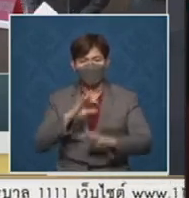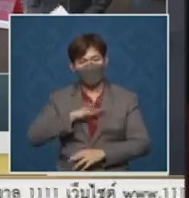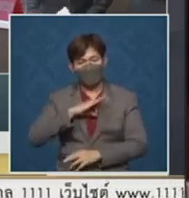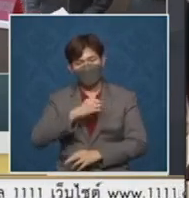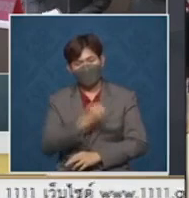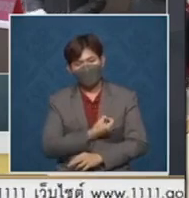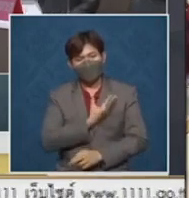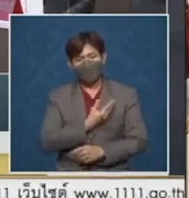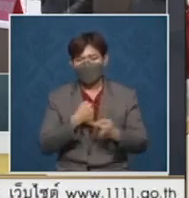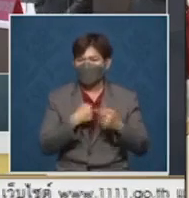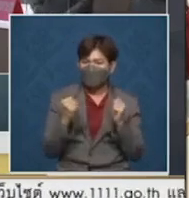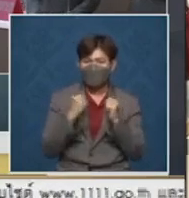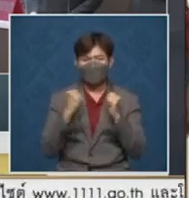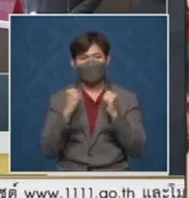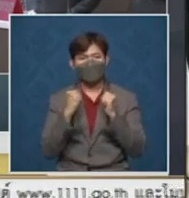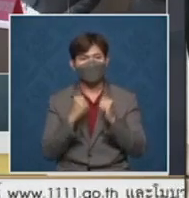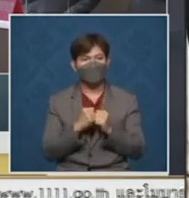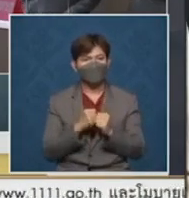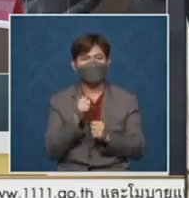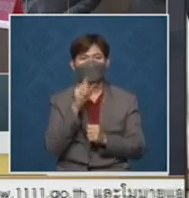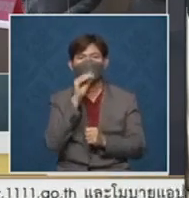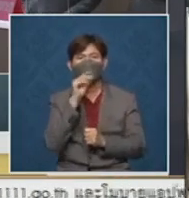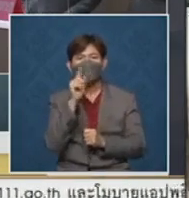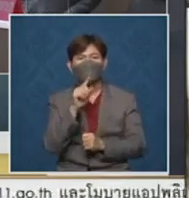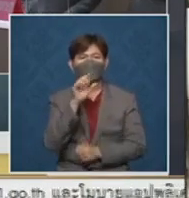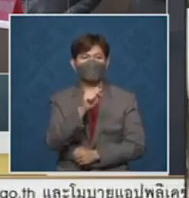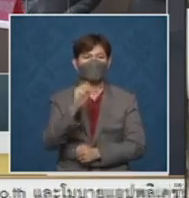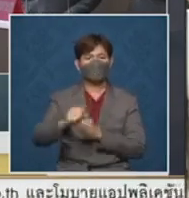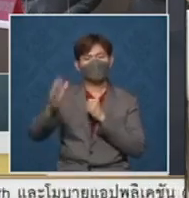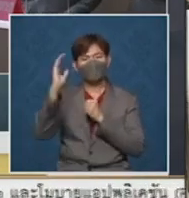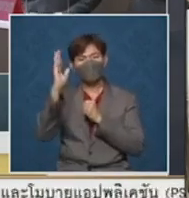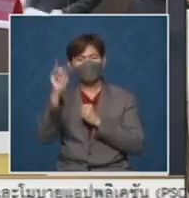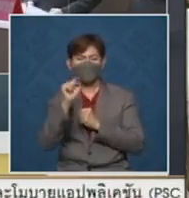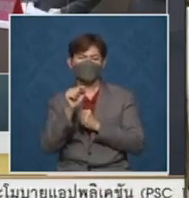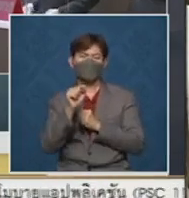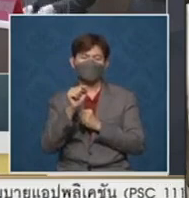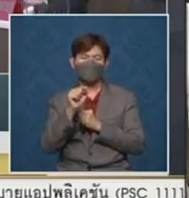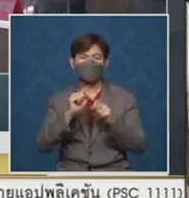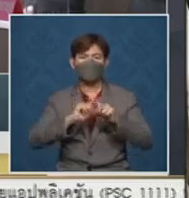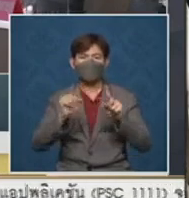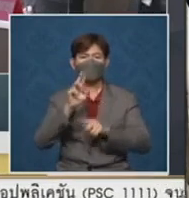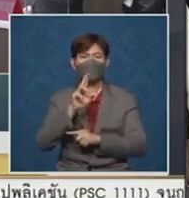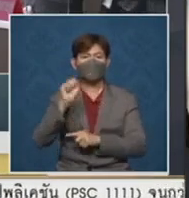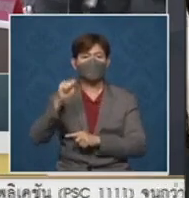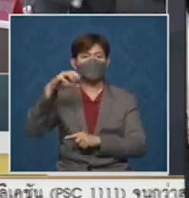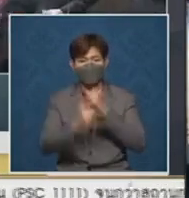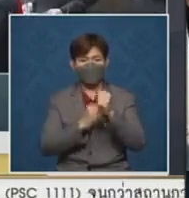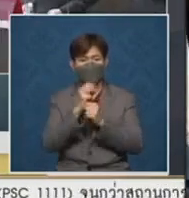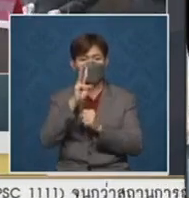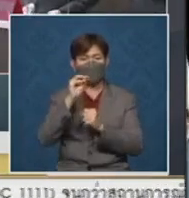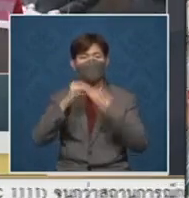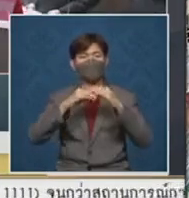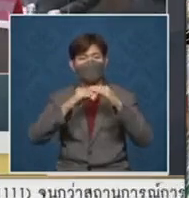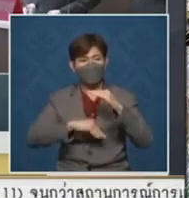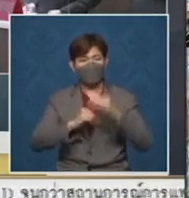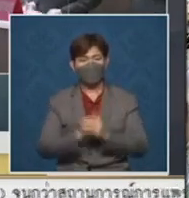เพื่อให้ท่านมีความคล่องตัวในการบริหารงานประเด็นคือที่ท่านกำลังเอาโมเดลความมั่นคงต้องมาก่อนมาใช้กับเรื่องสาธารณสุข